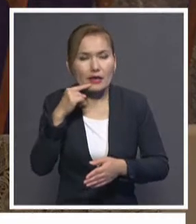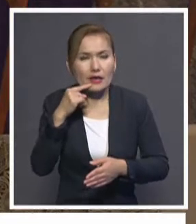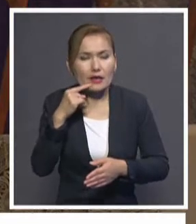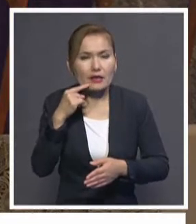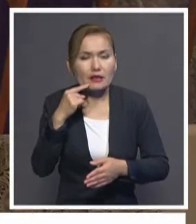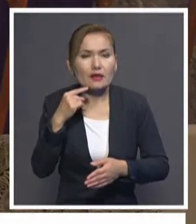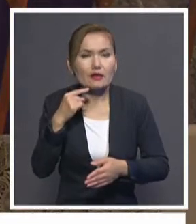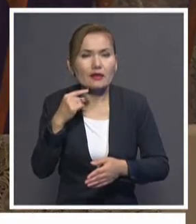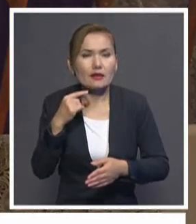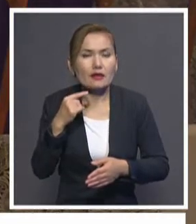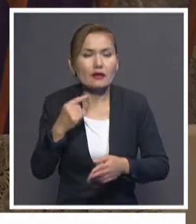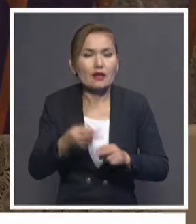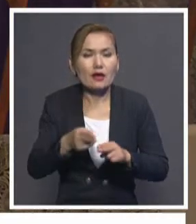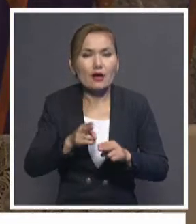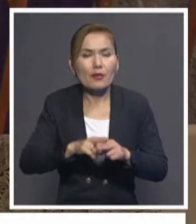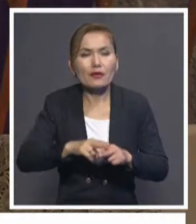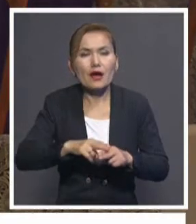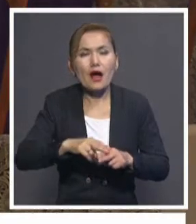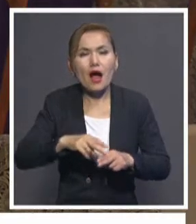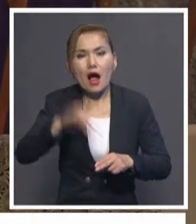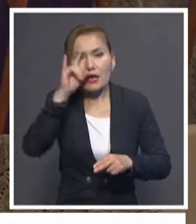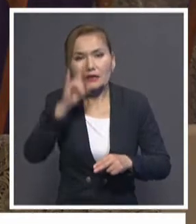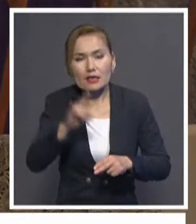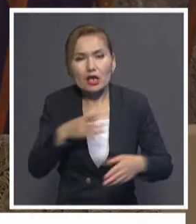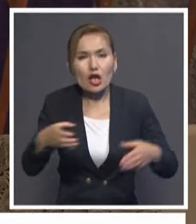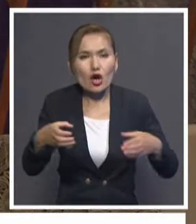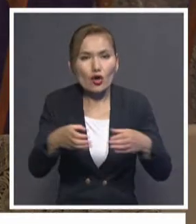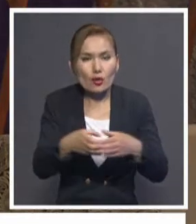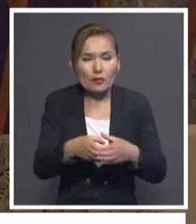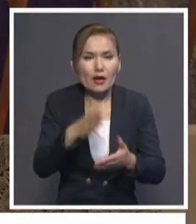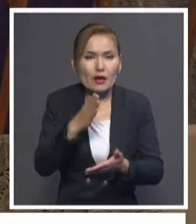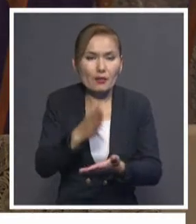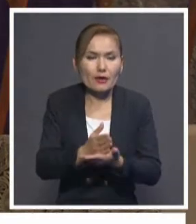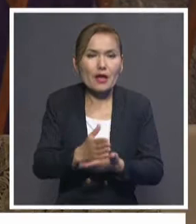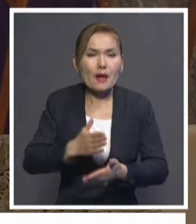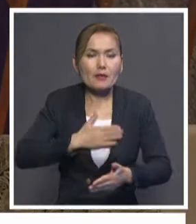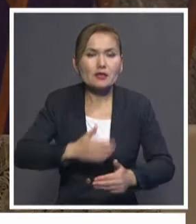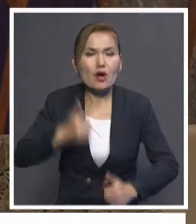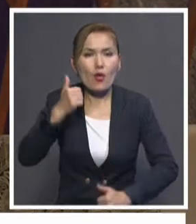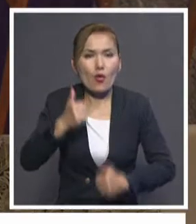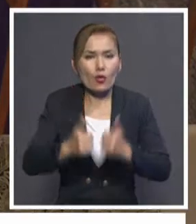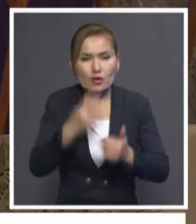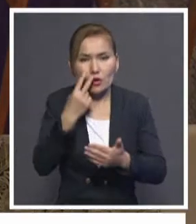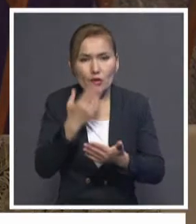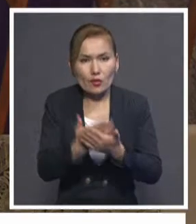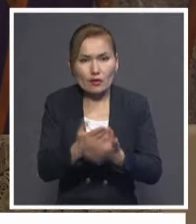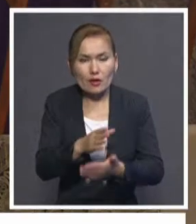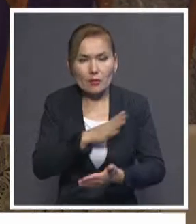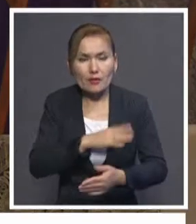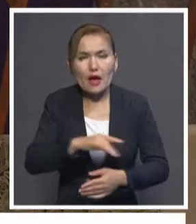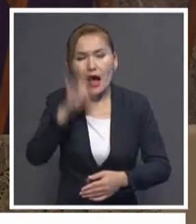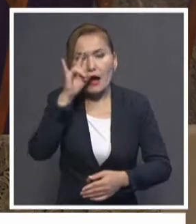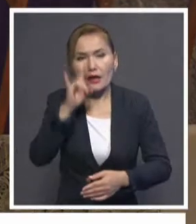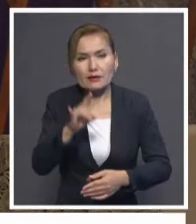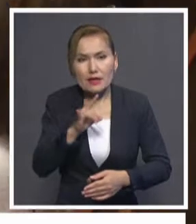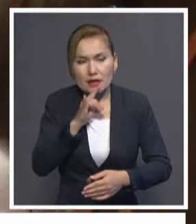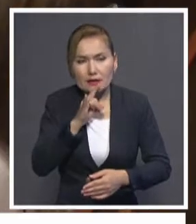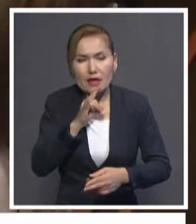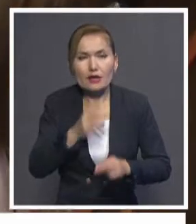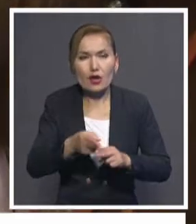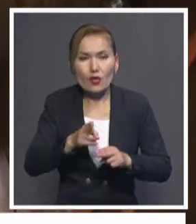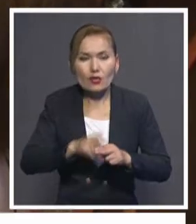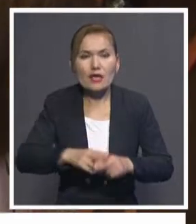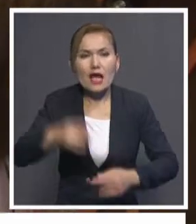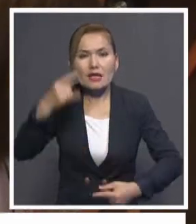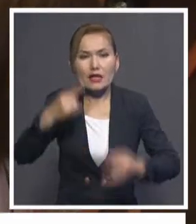Ресейдің осы қазақтардың ұйымдары болатын жерлерде біздің конкурсты көрсетті. Және де Қазақстанның екі каналында көрсетті. Сол